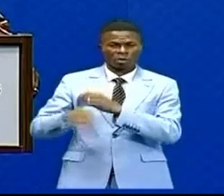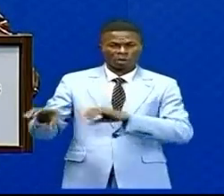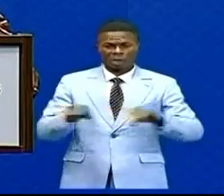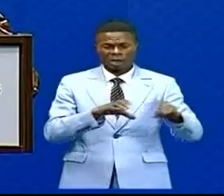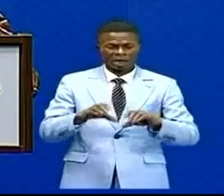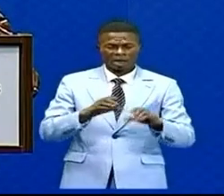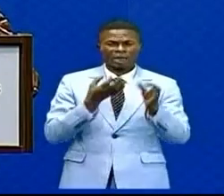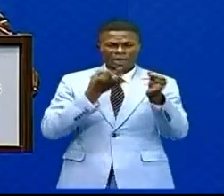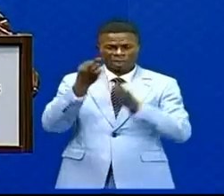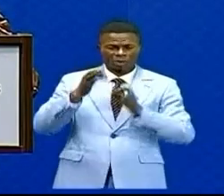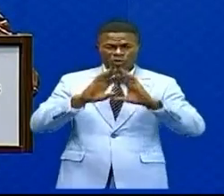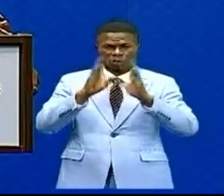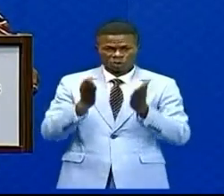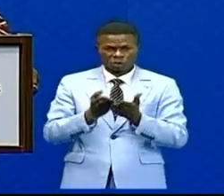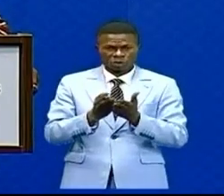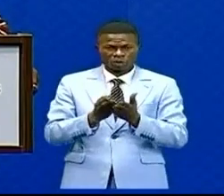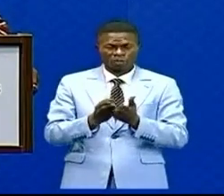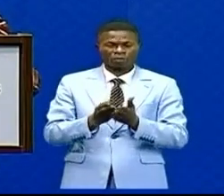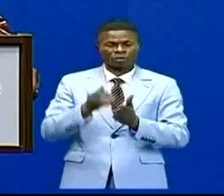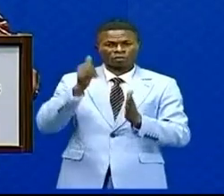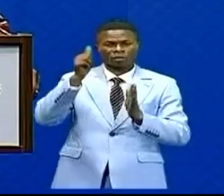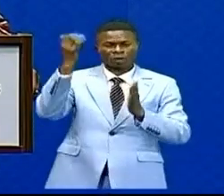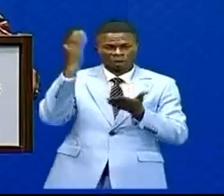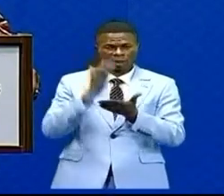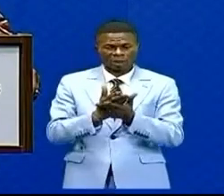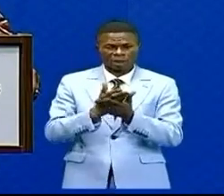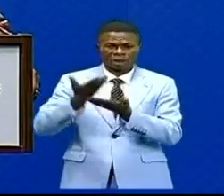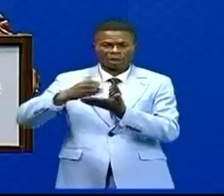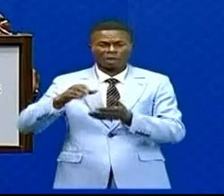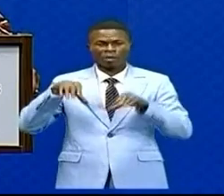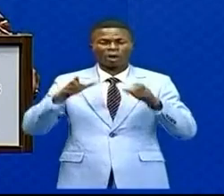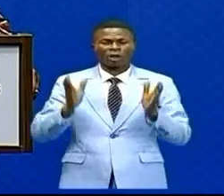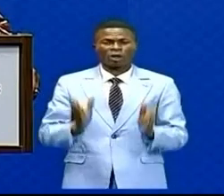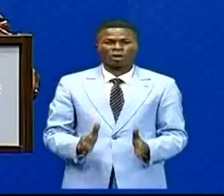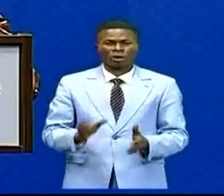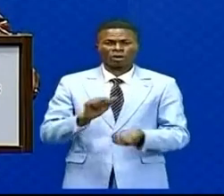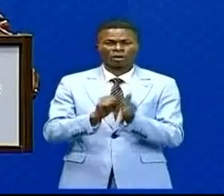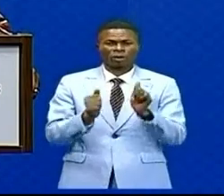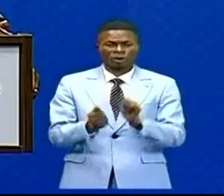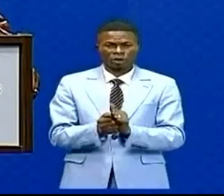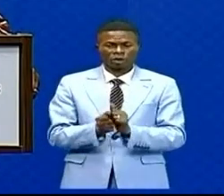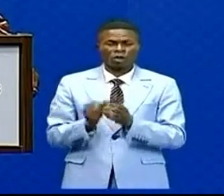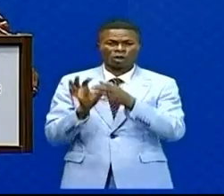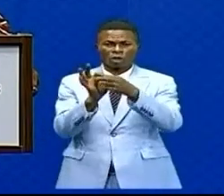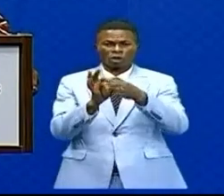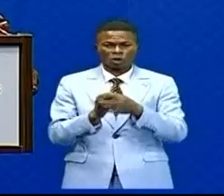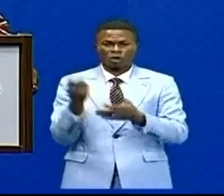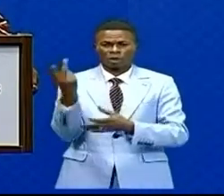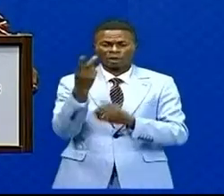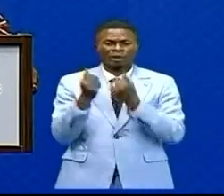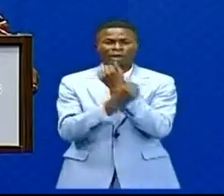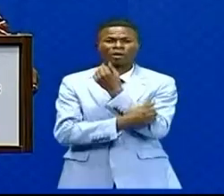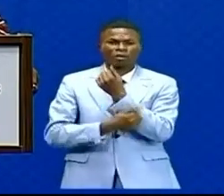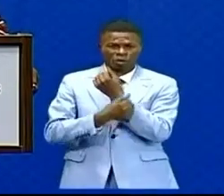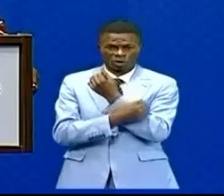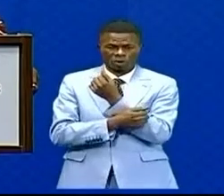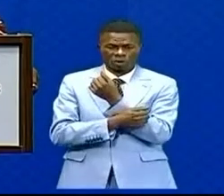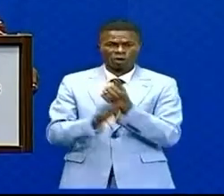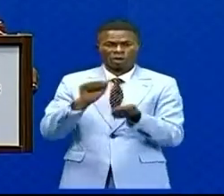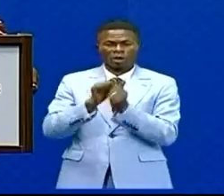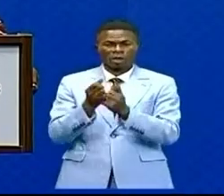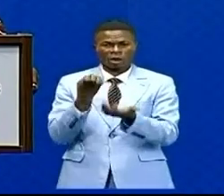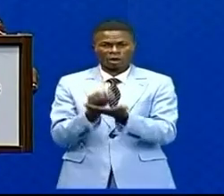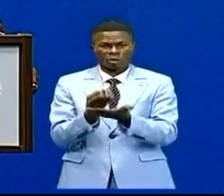détaillés et arrêtés par la partie congolaise dans le cadre de la dite coopération bilatérale d'ordre économique